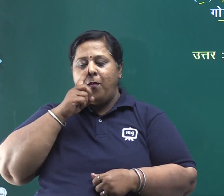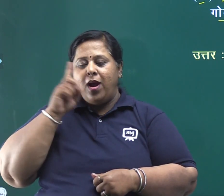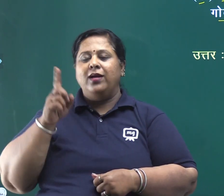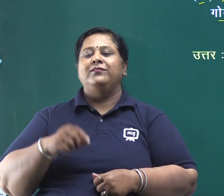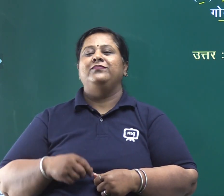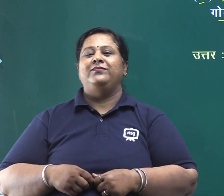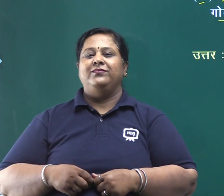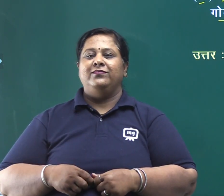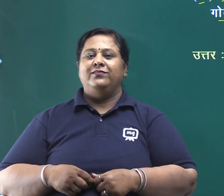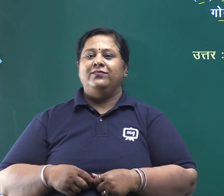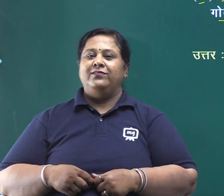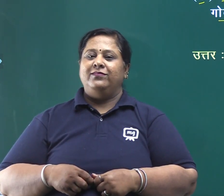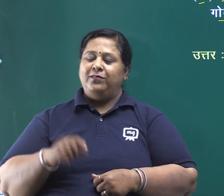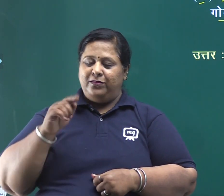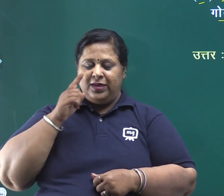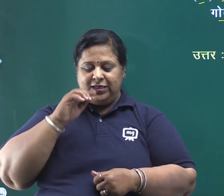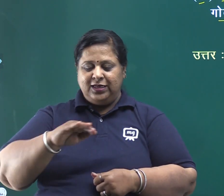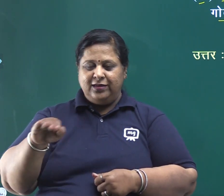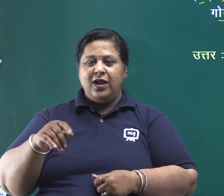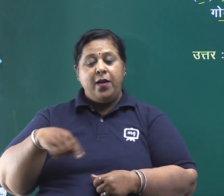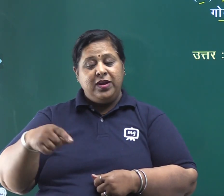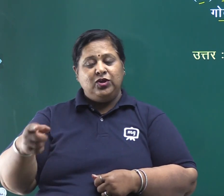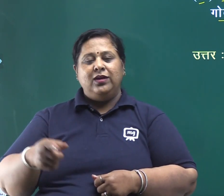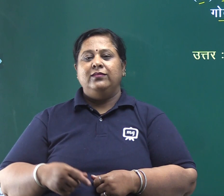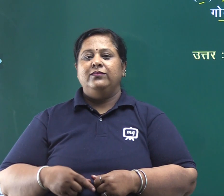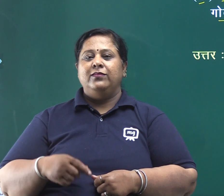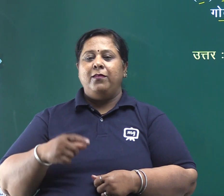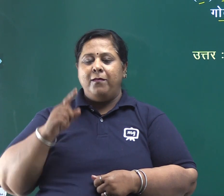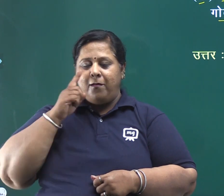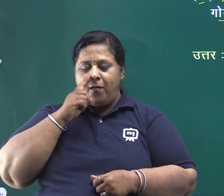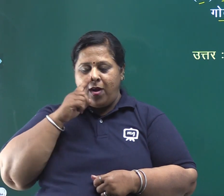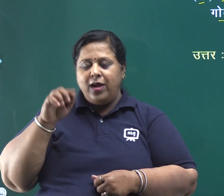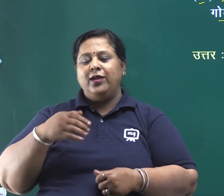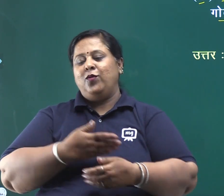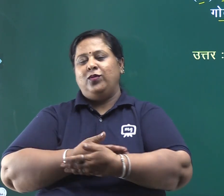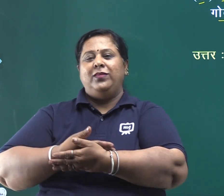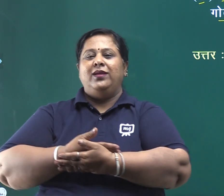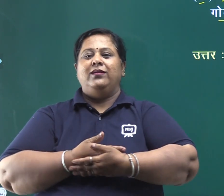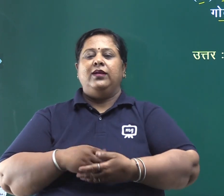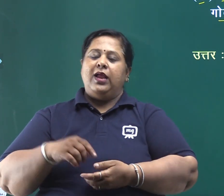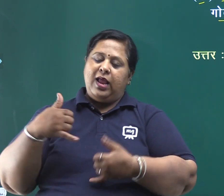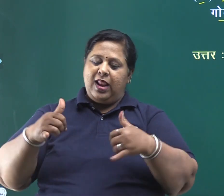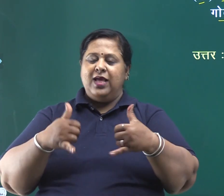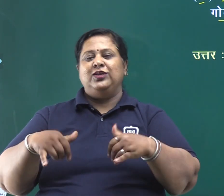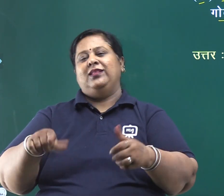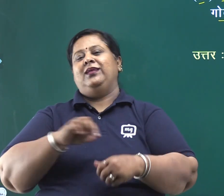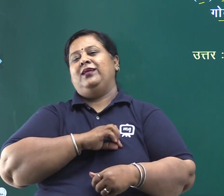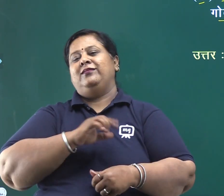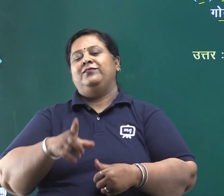माँ। बच्ची हमेशा माँ की गोद में खेलना चाहती